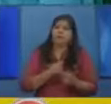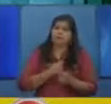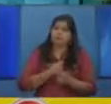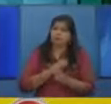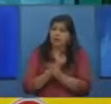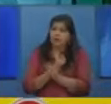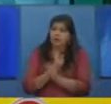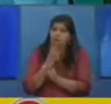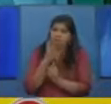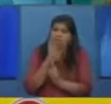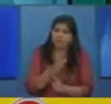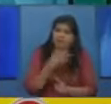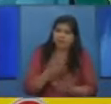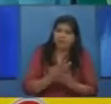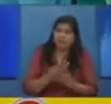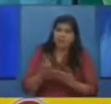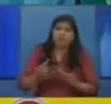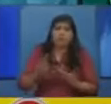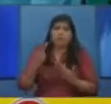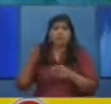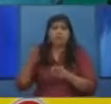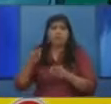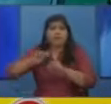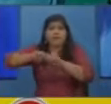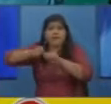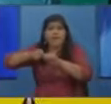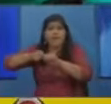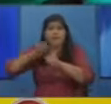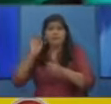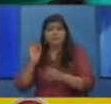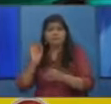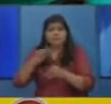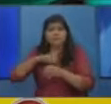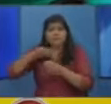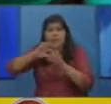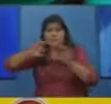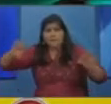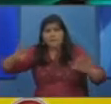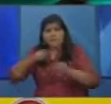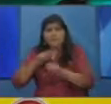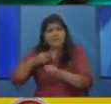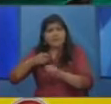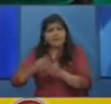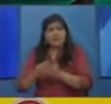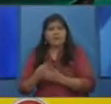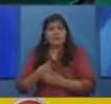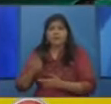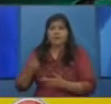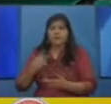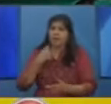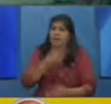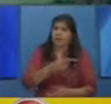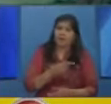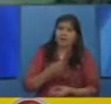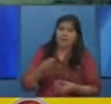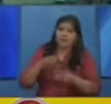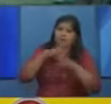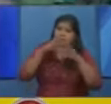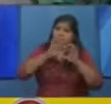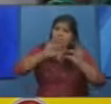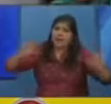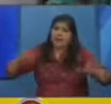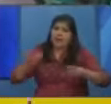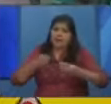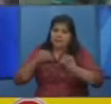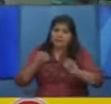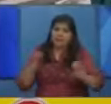परिचय देते हुए कुछ फेमस पेंसिल मैन्युफैक्चरिंग यूनिट्स को पॉपुलर वुडन बॉक्स की आपूर्ति शुरू की। मंजूर